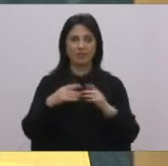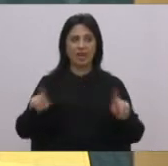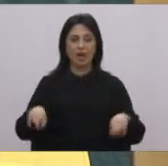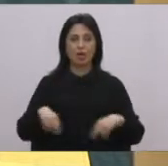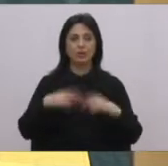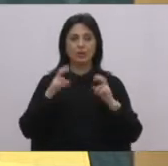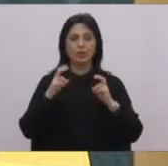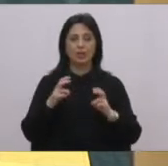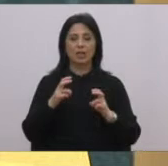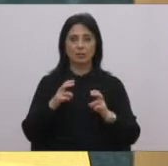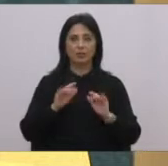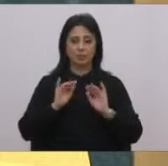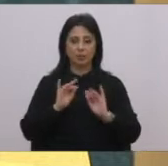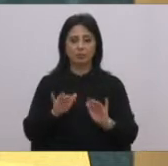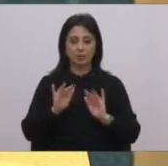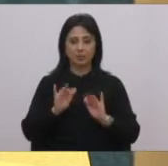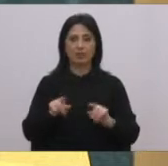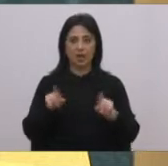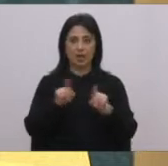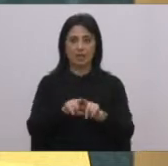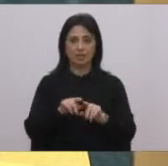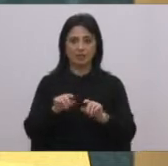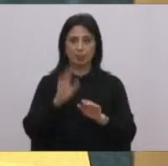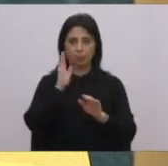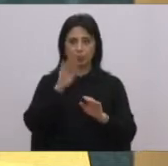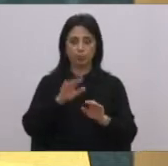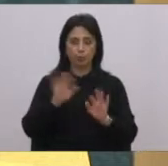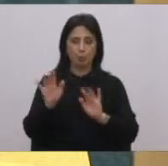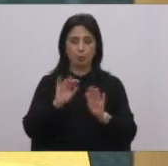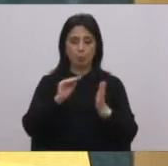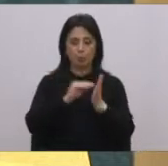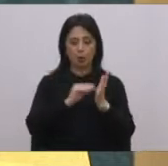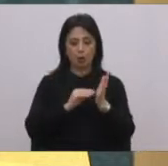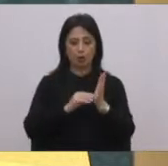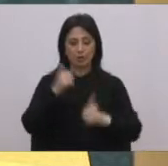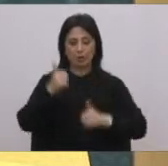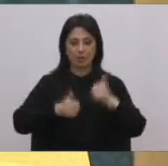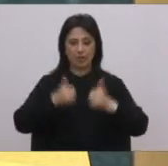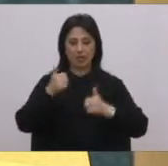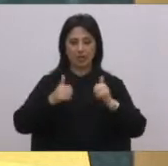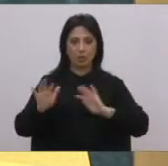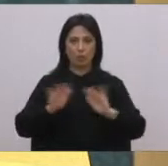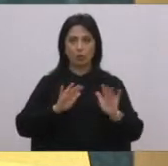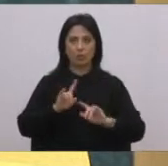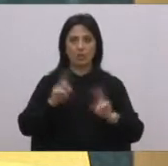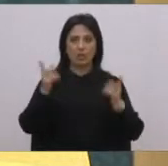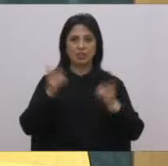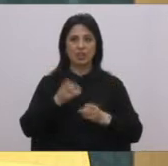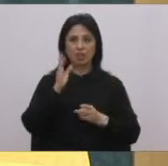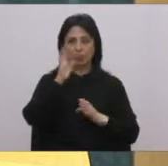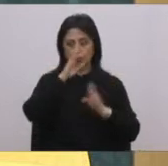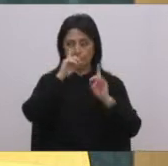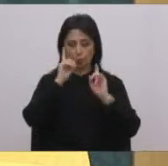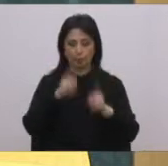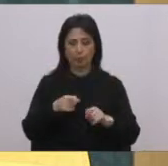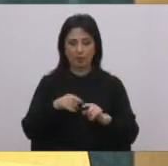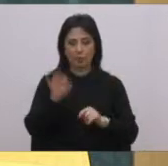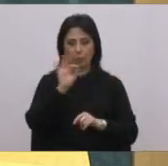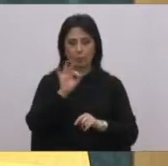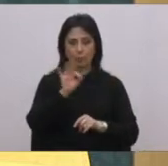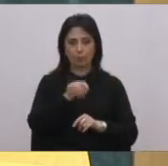განხორციელება მიმდინარეობს და ასევე დაპროცესდება შესაბამისი სატენდერო პროცედურებით, რაც საჭირო იქნება. ბუნებრივია,